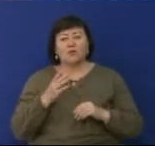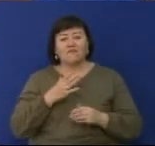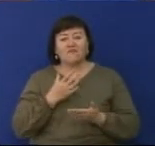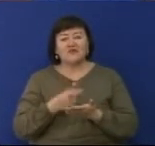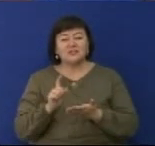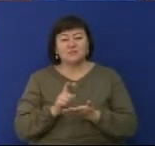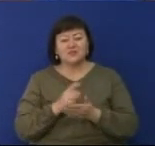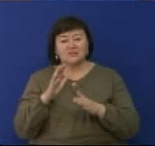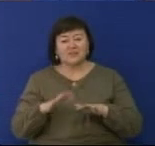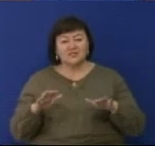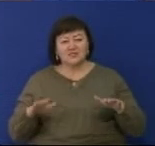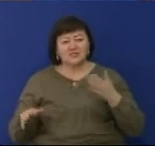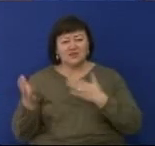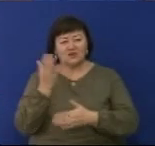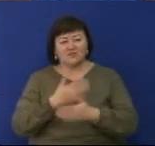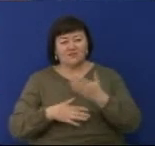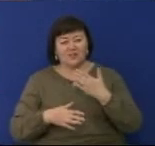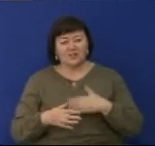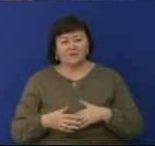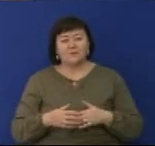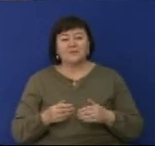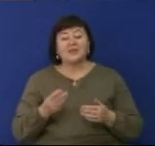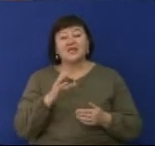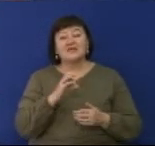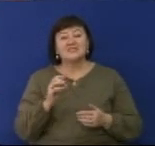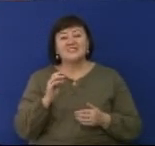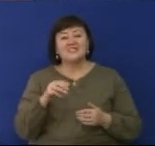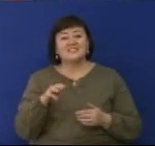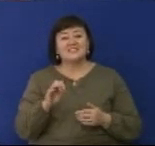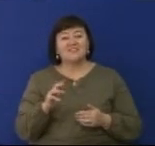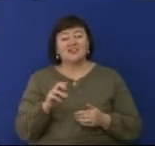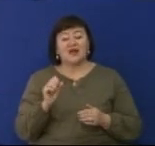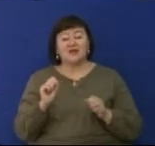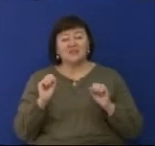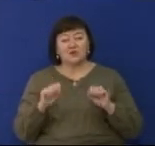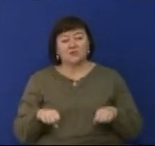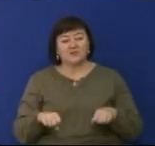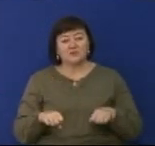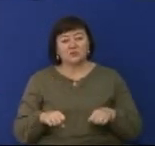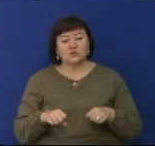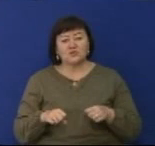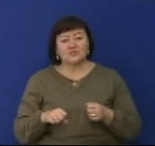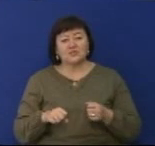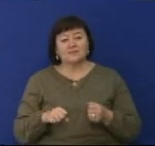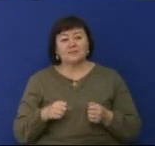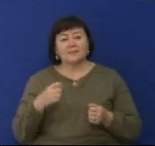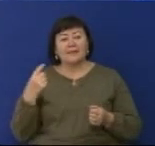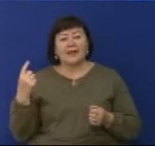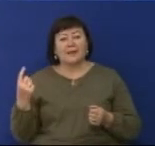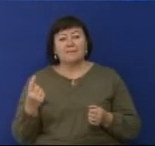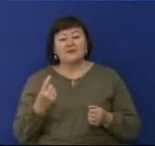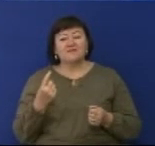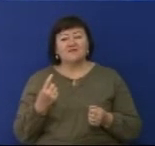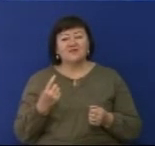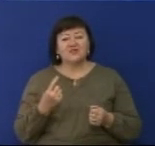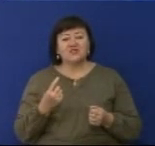жилищный сертификат дает возможность покрыть первоначальный взнос лицам его не имеющим в данном случае речь идет только о первичном рынке жилья и